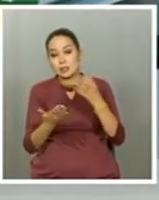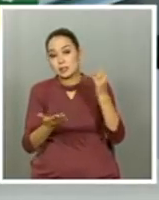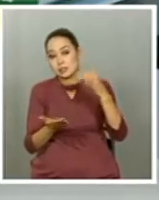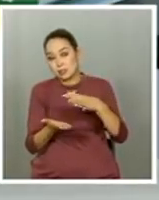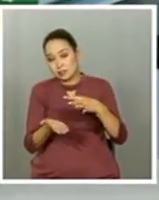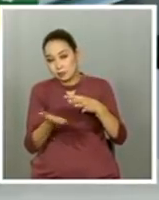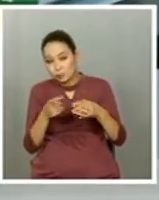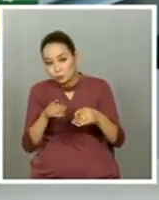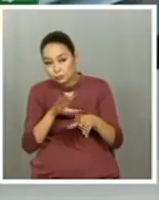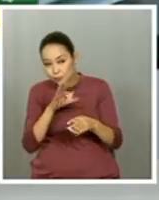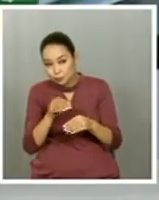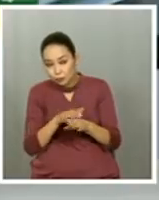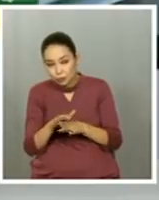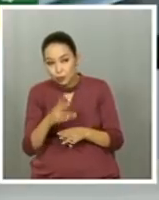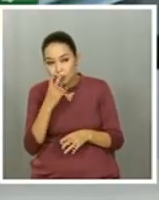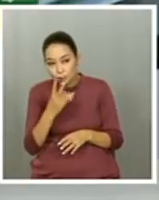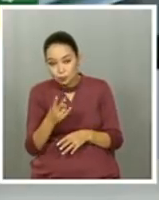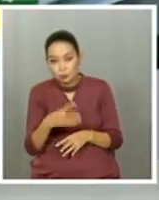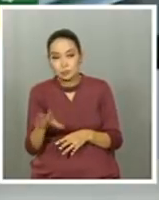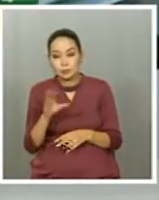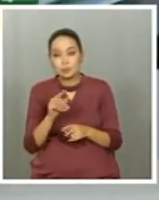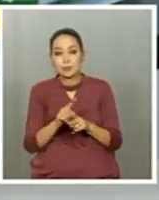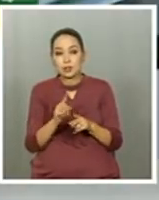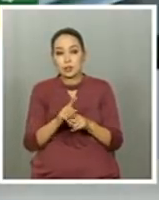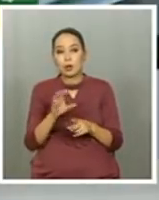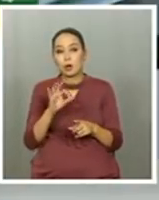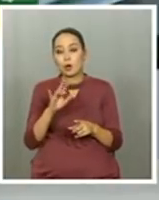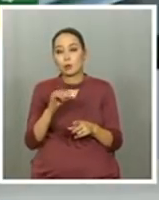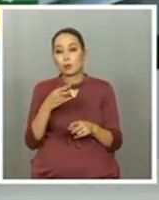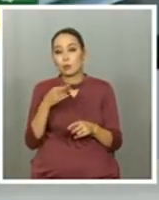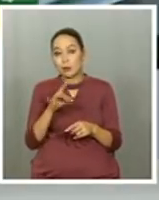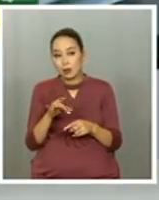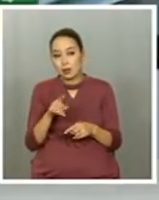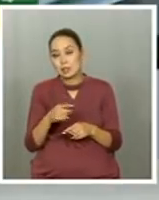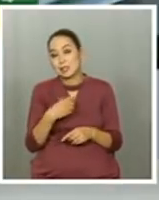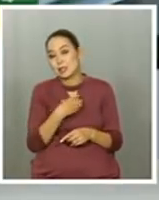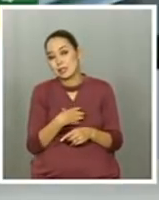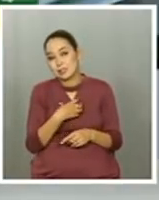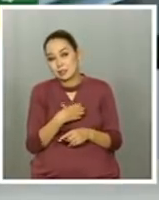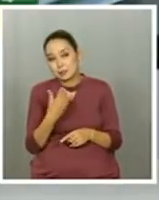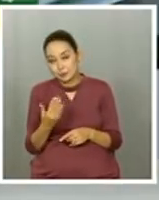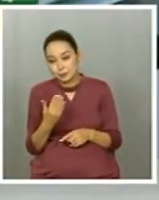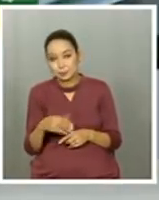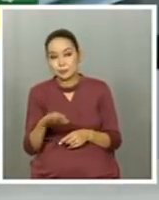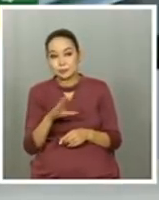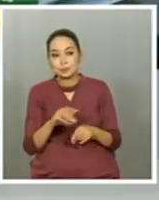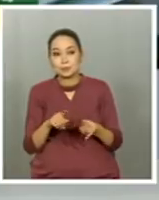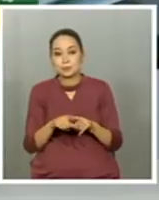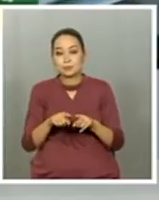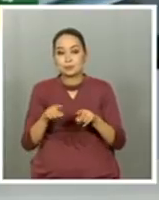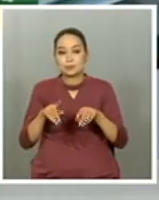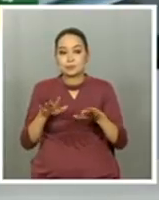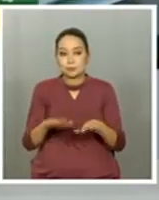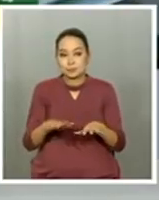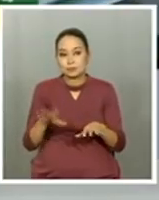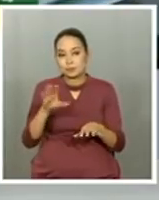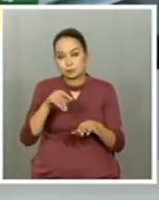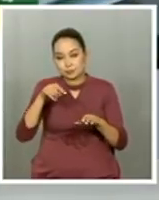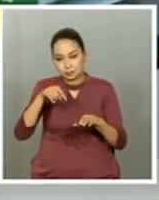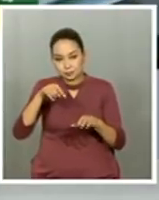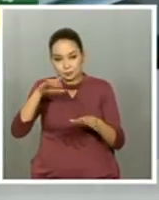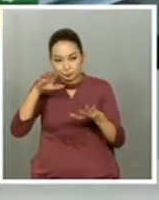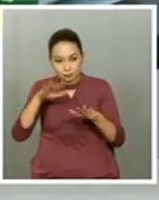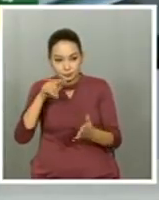үшін объектив пен окулярдың негізгі қиылысу нүктесі осы нысанда болу керек. Егер